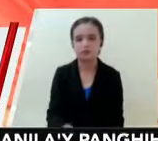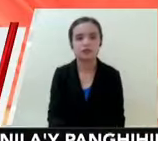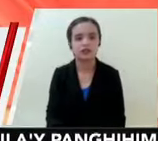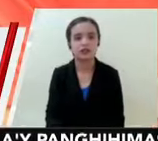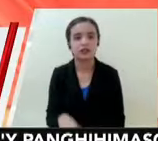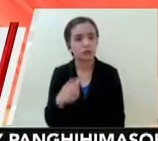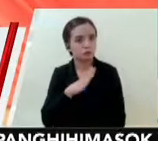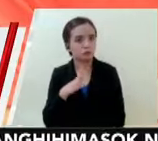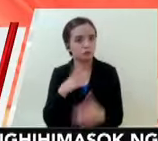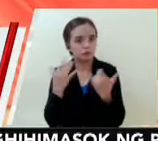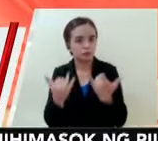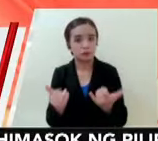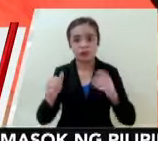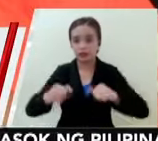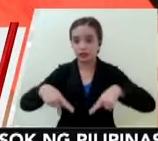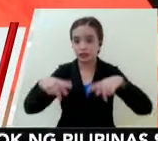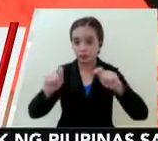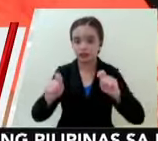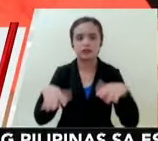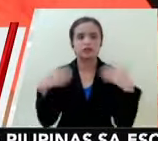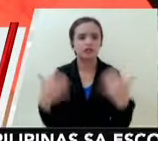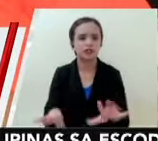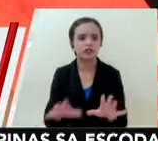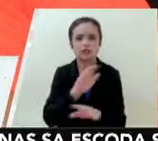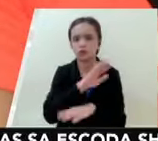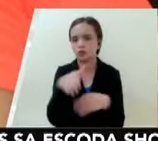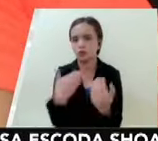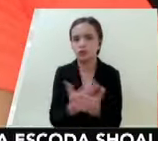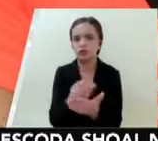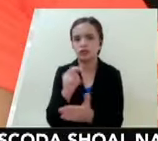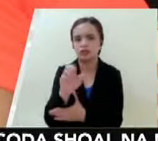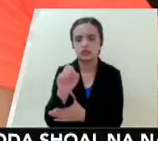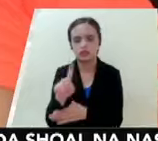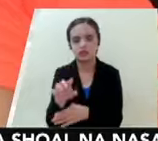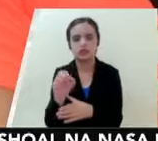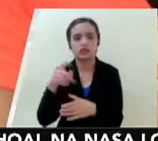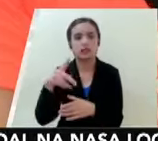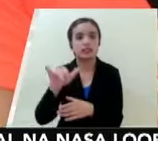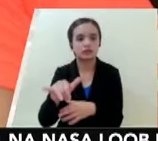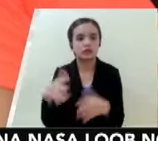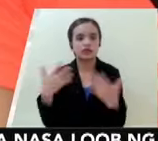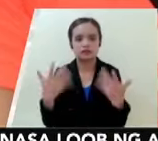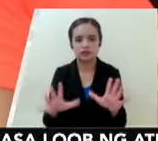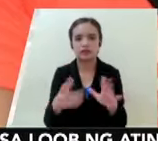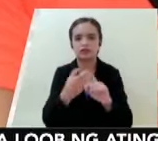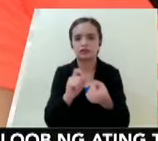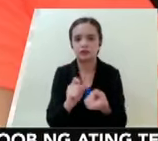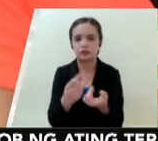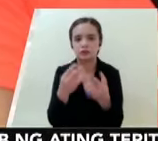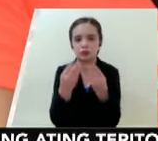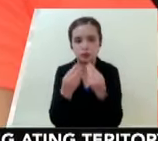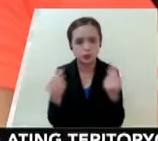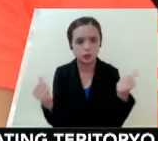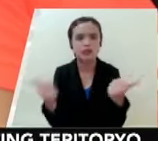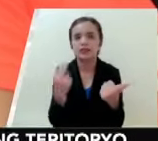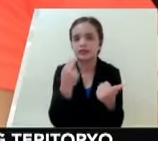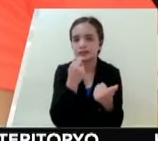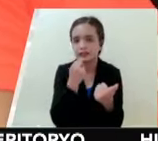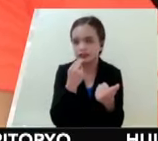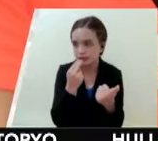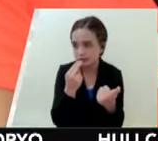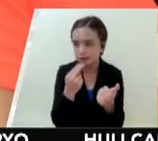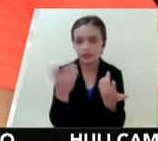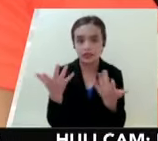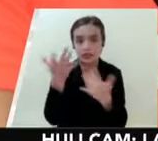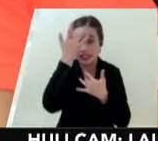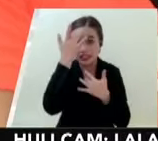They've been neutered, spayed. Naka-recover na sila from their malnutrition and yung mga sakit-sakit na nakuha nila dahil